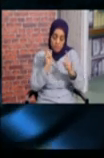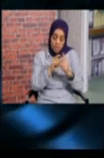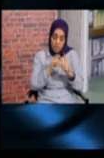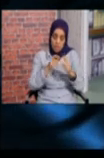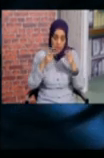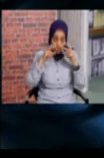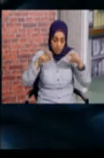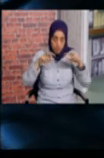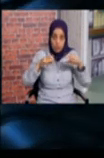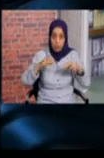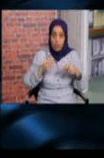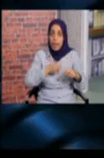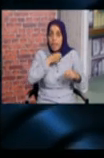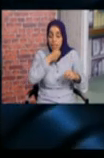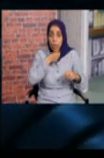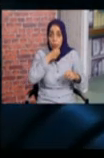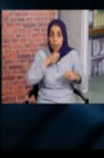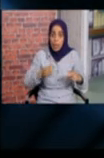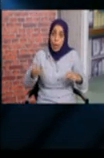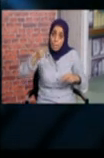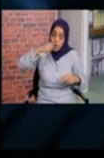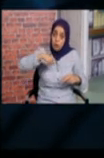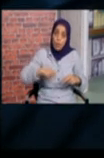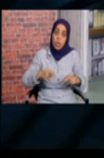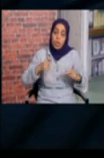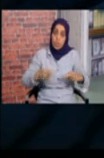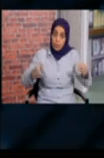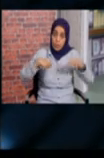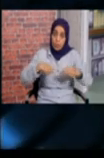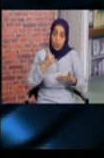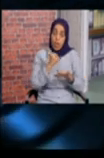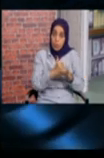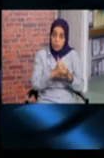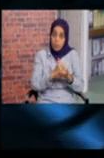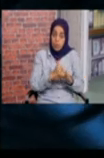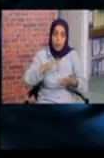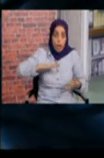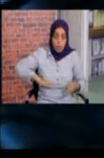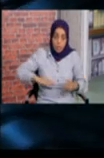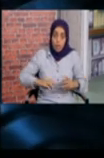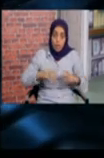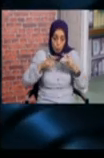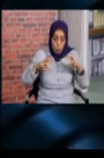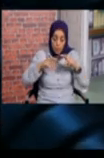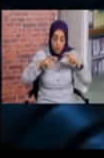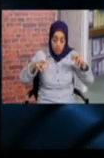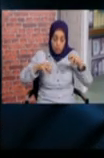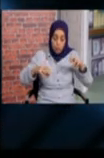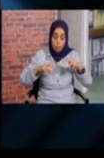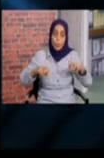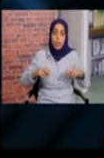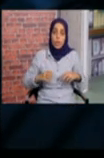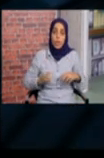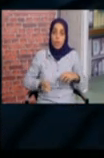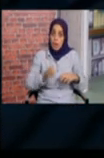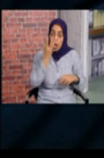على الكبار، بالإضافة كمان لتنظيم قوافل خاصة بمدارس المرحلة الابتدائية كنوع من أنواع الكشف المبكر.